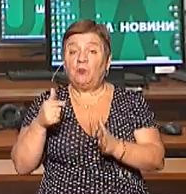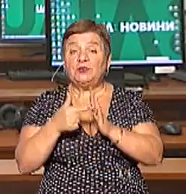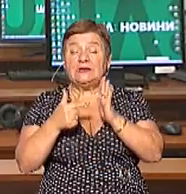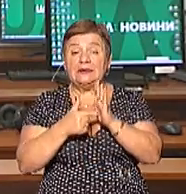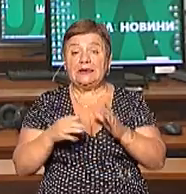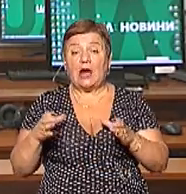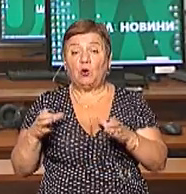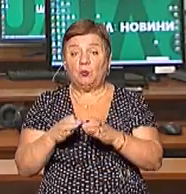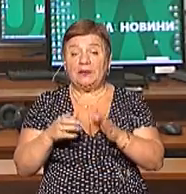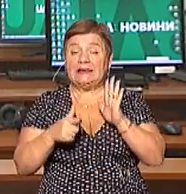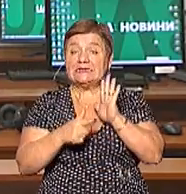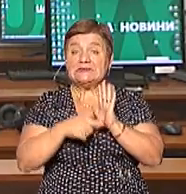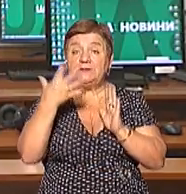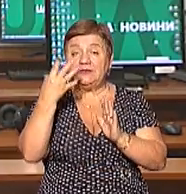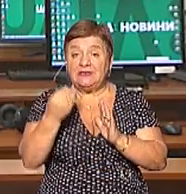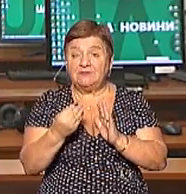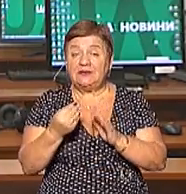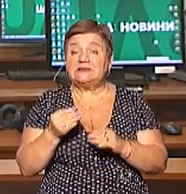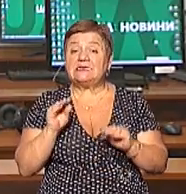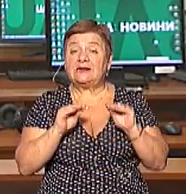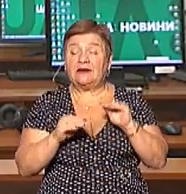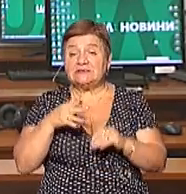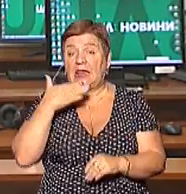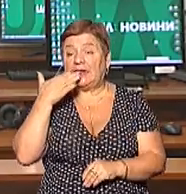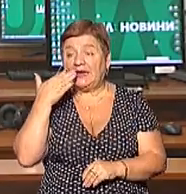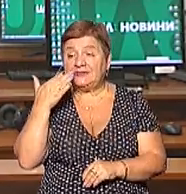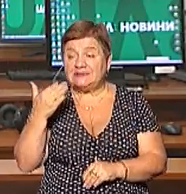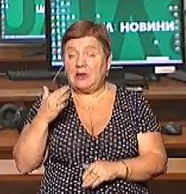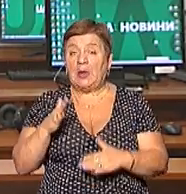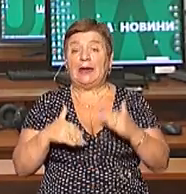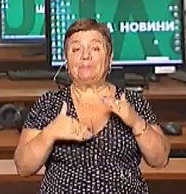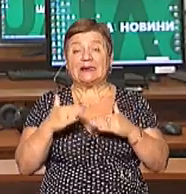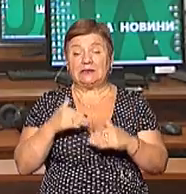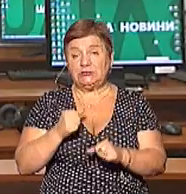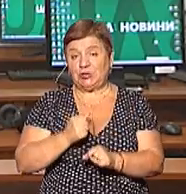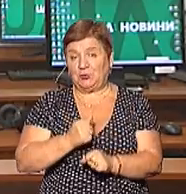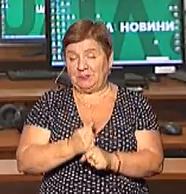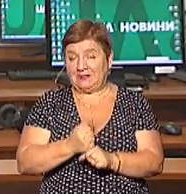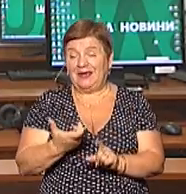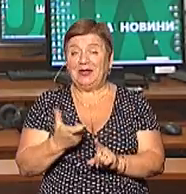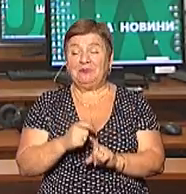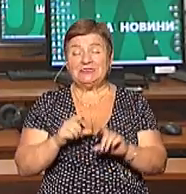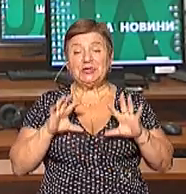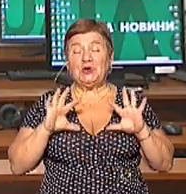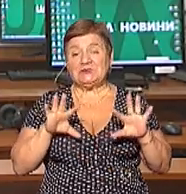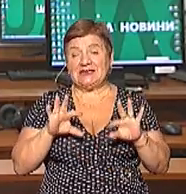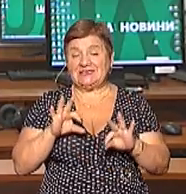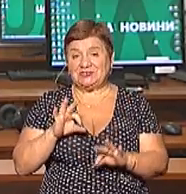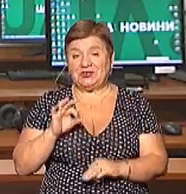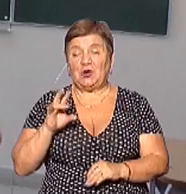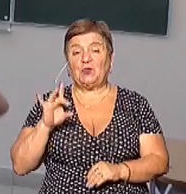програма розрахована на 7 днів і складається із лекцій та практичних робіт. Більше розкаже Руслана Гостюк.